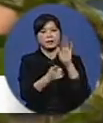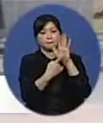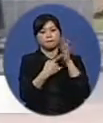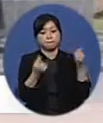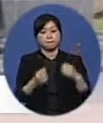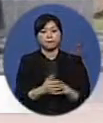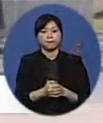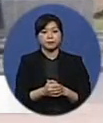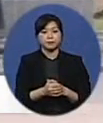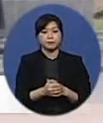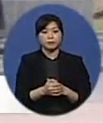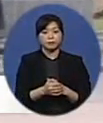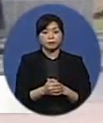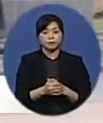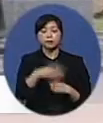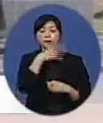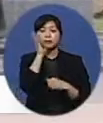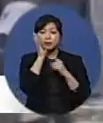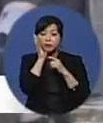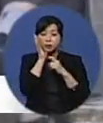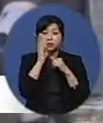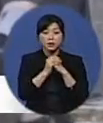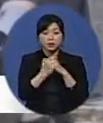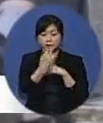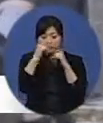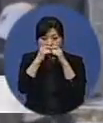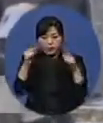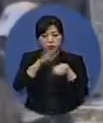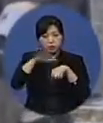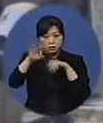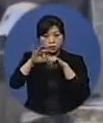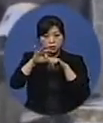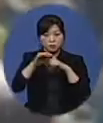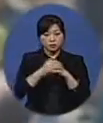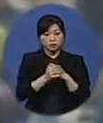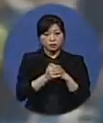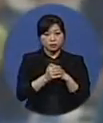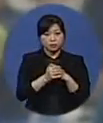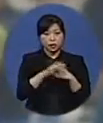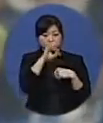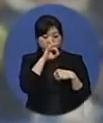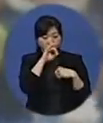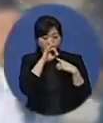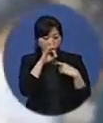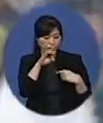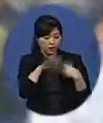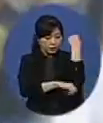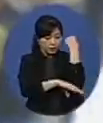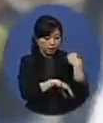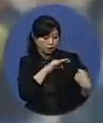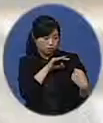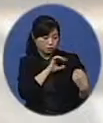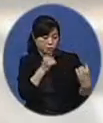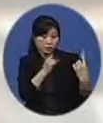설명했습니다. 반면 노인 장수수당은 중앙정부의 기초연금과 중복된다는